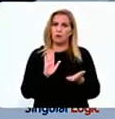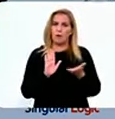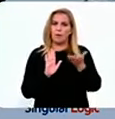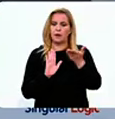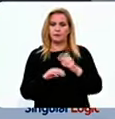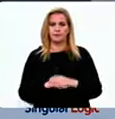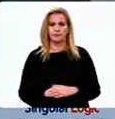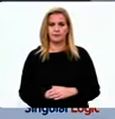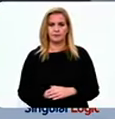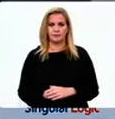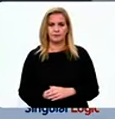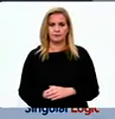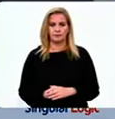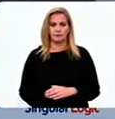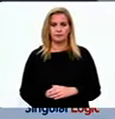ένα μήνα όμως,